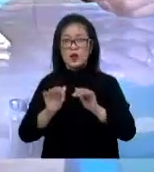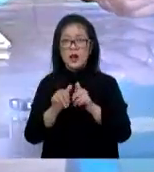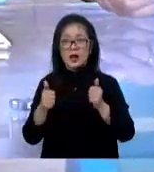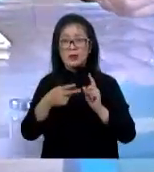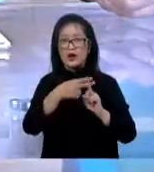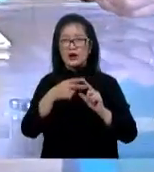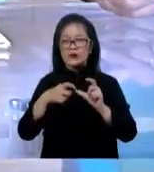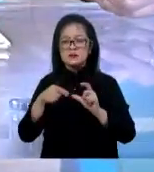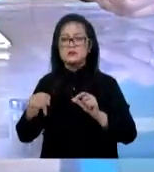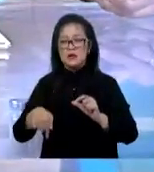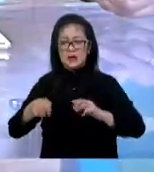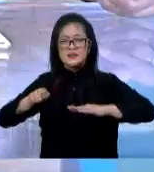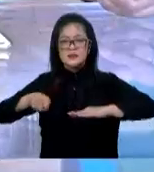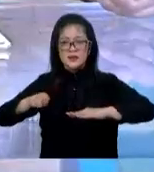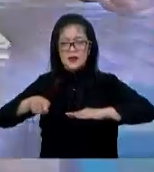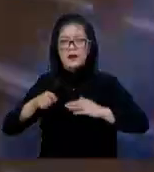akan segera disidang.